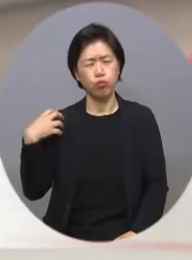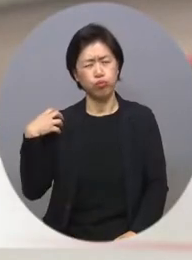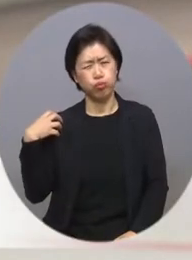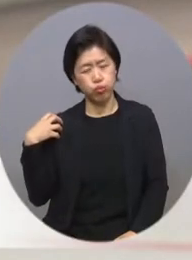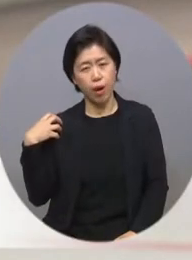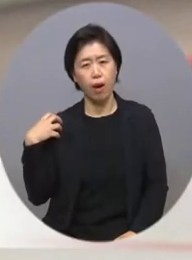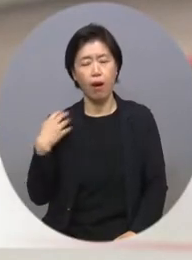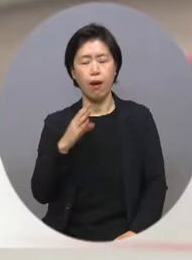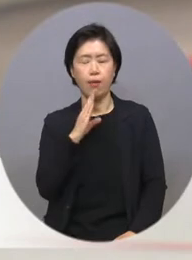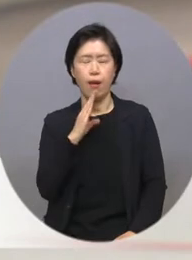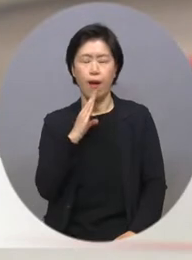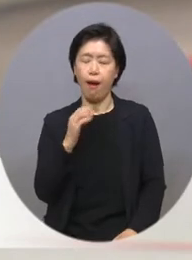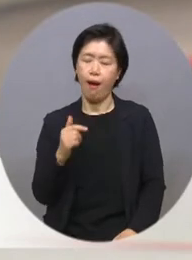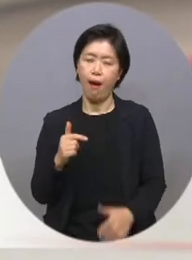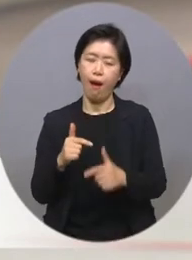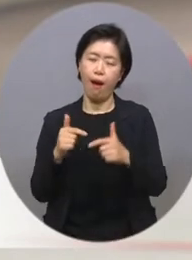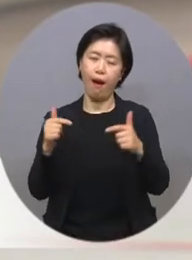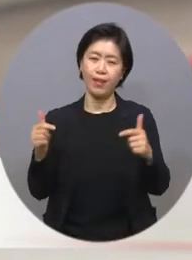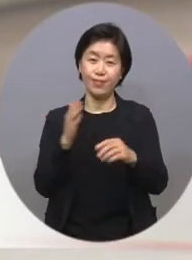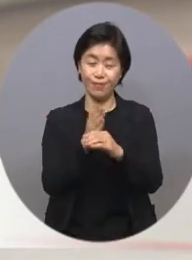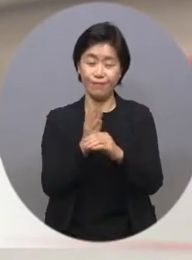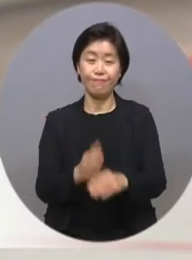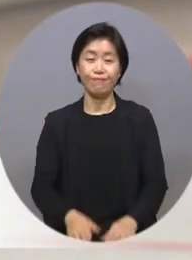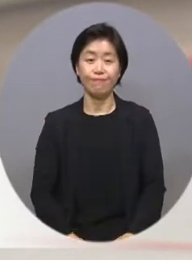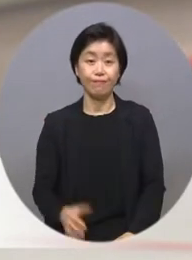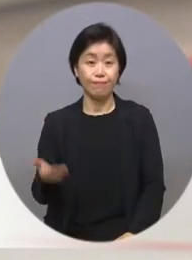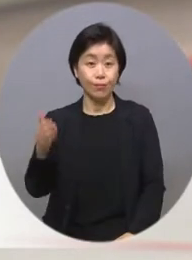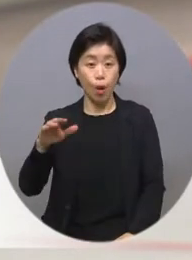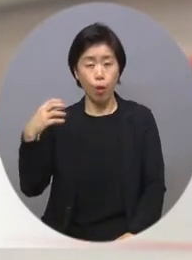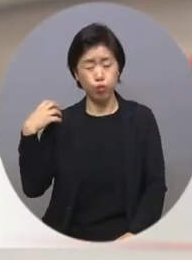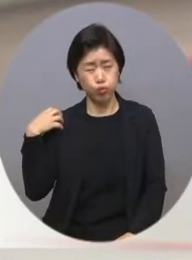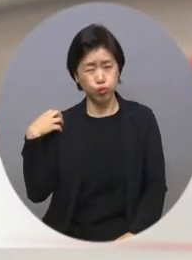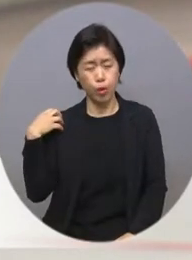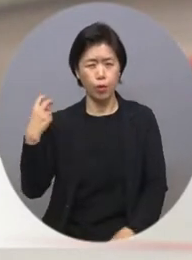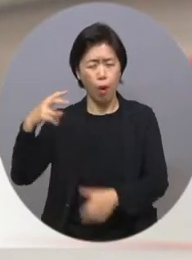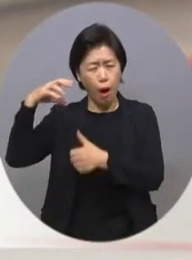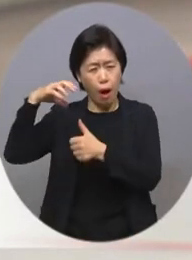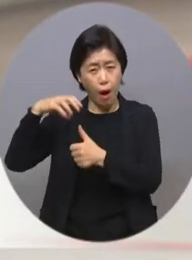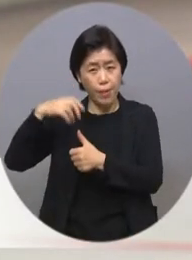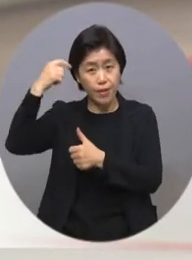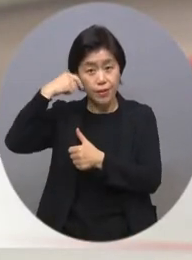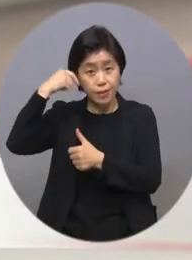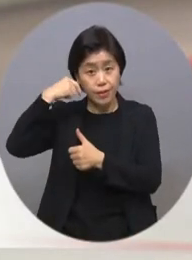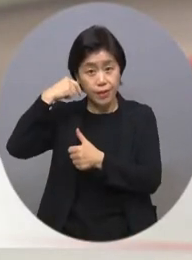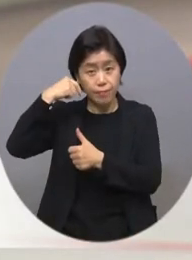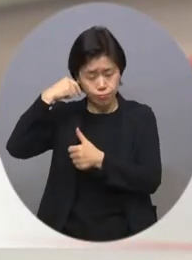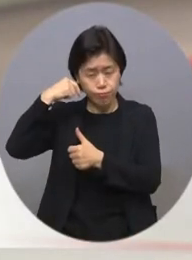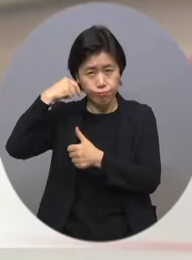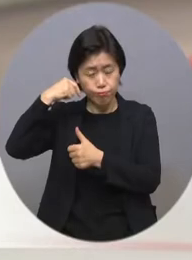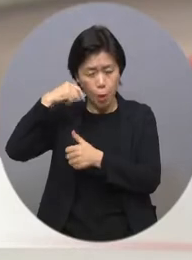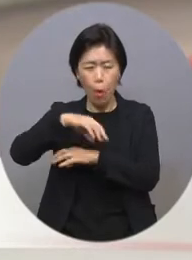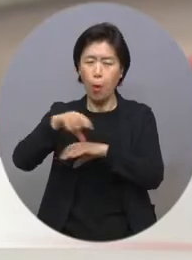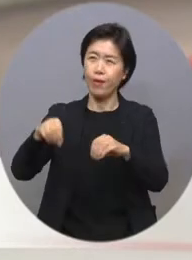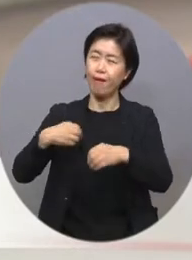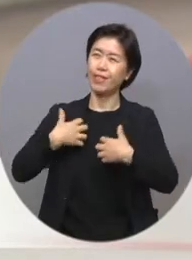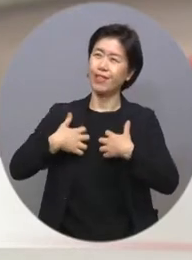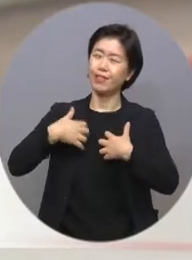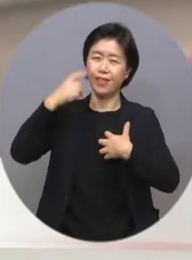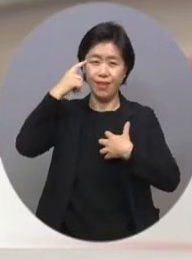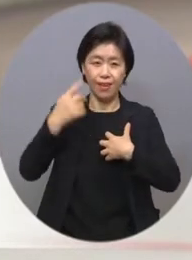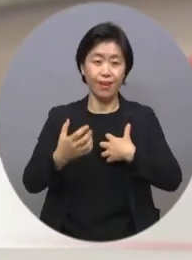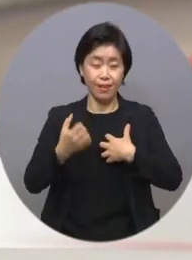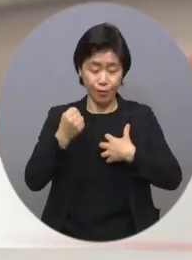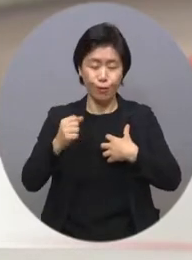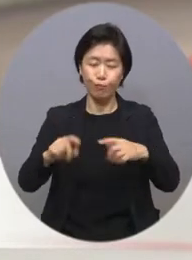부담감이 계속 하루하루 늘어가고 있고요. 그래도 그 부담감이나 압박감이나 그런 것들을 좀 즐기면서